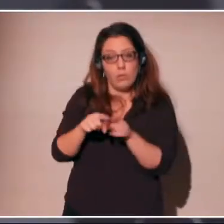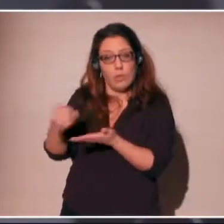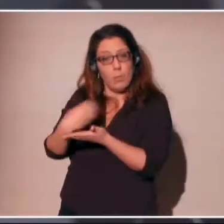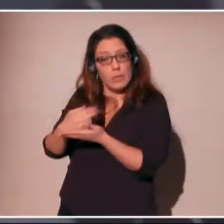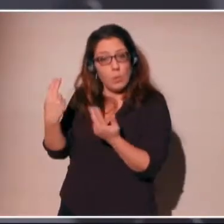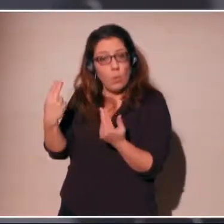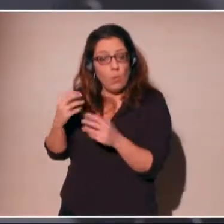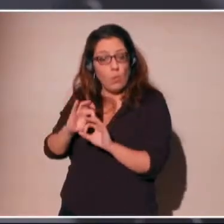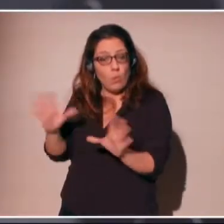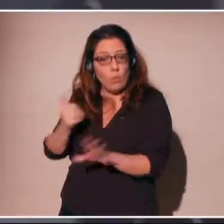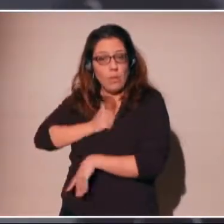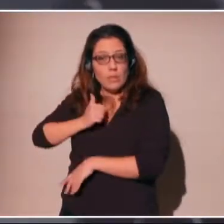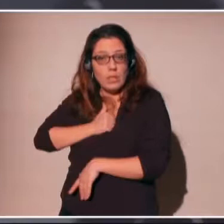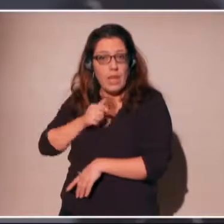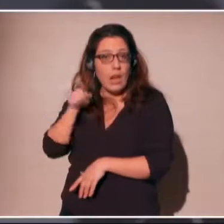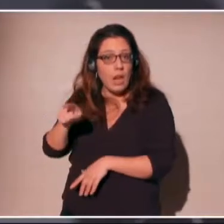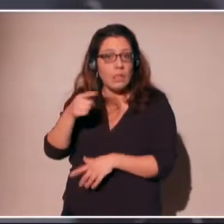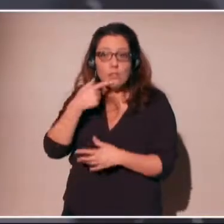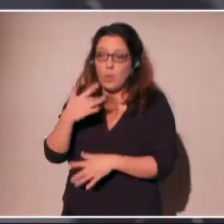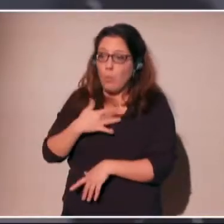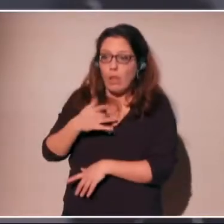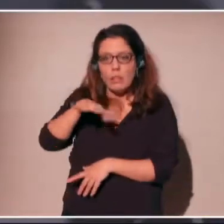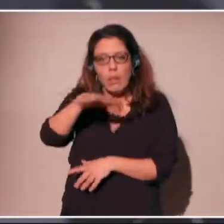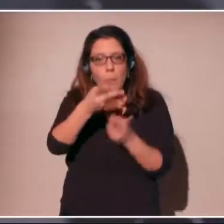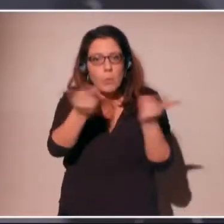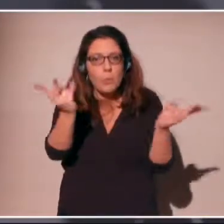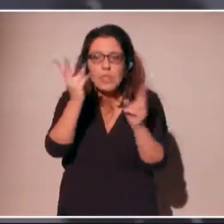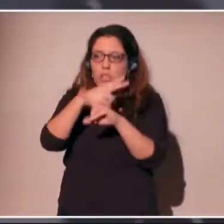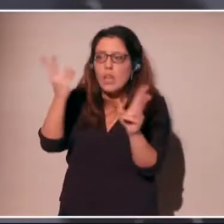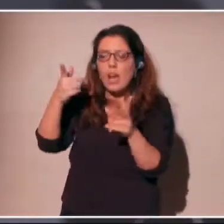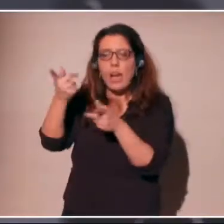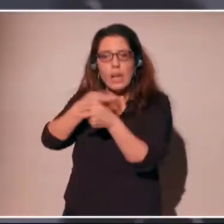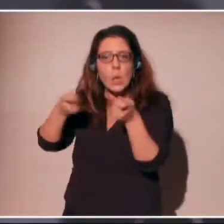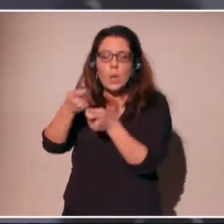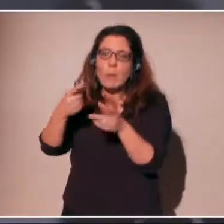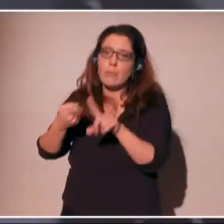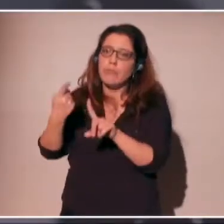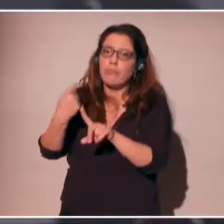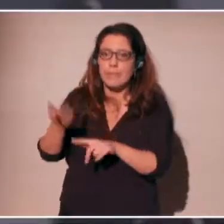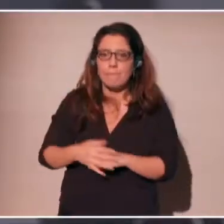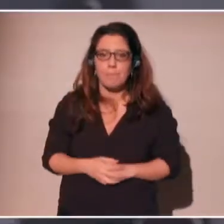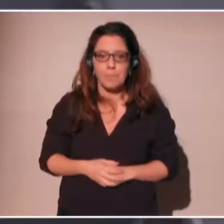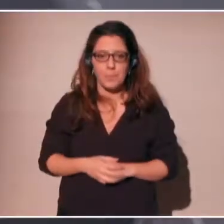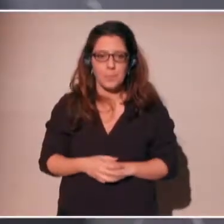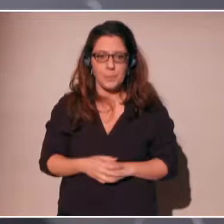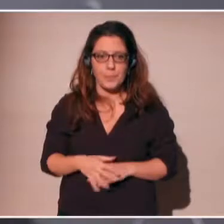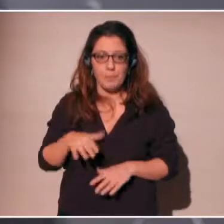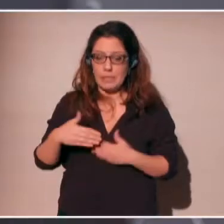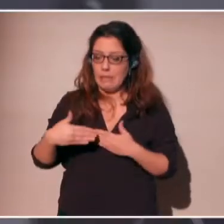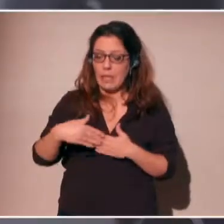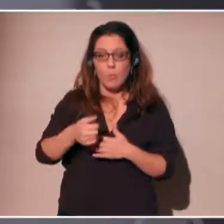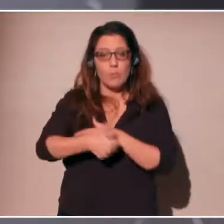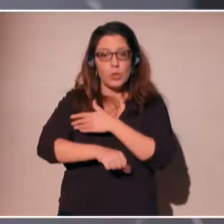certaines représentent un intérêt public, un intérêt général, un intérêt économique majeur. Et dans les prochaines semaines et dans les prochains